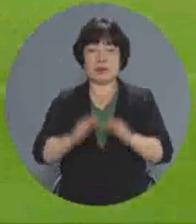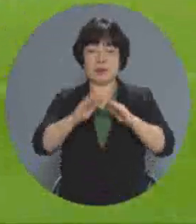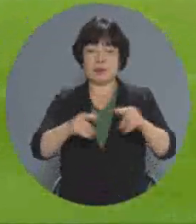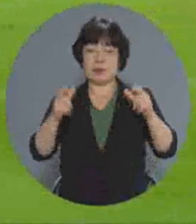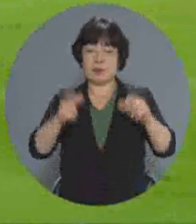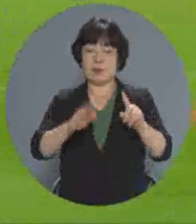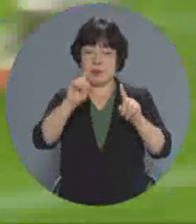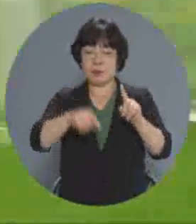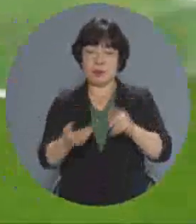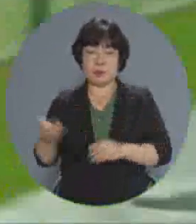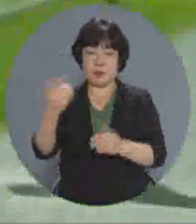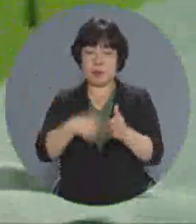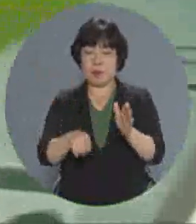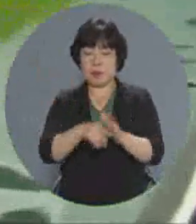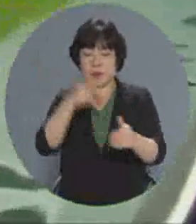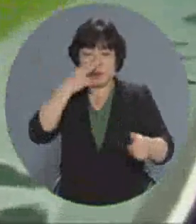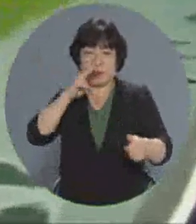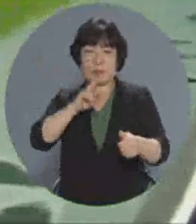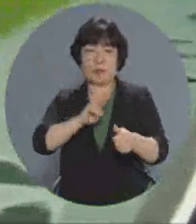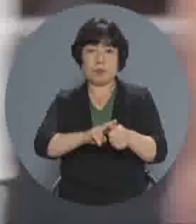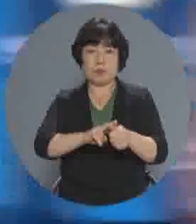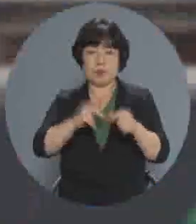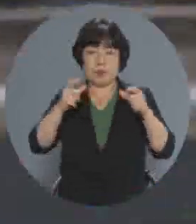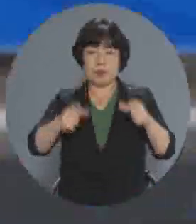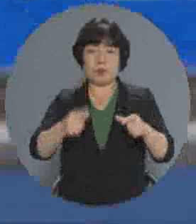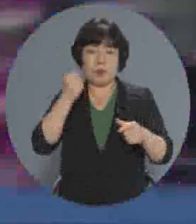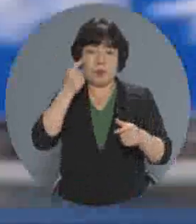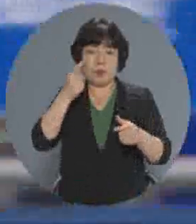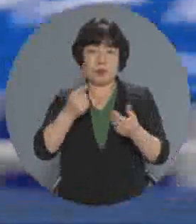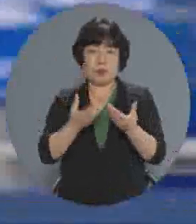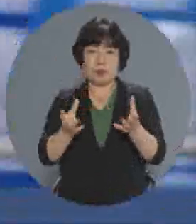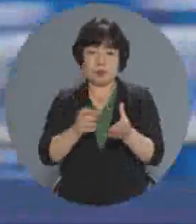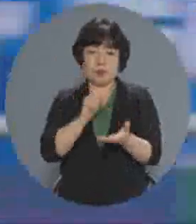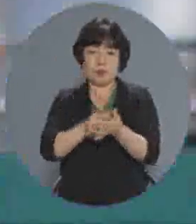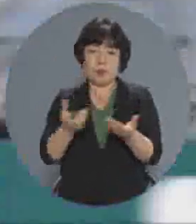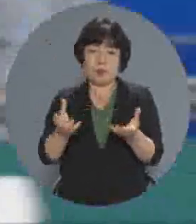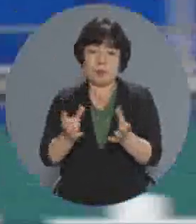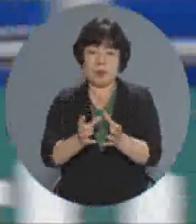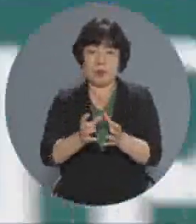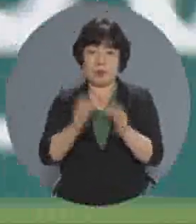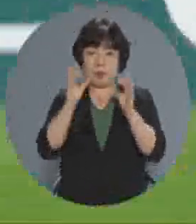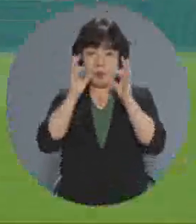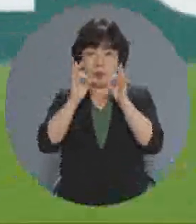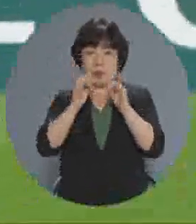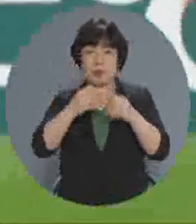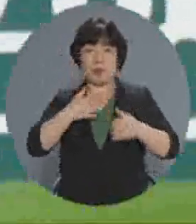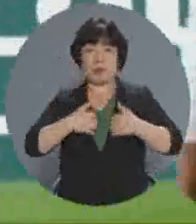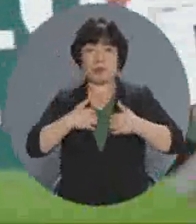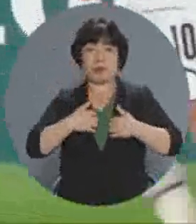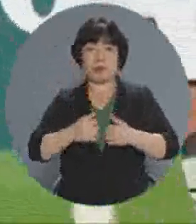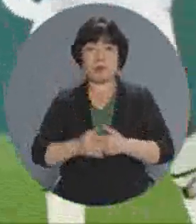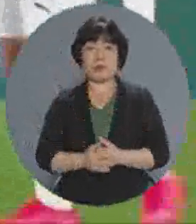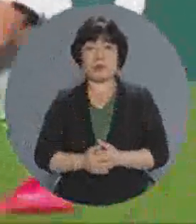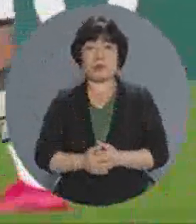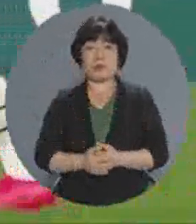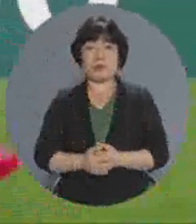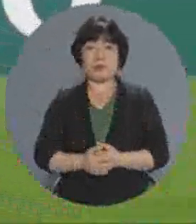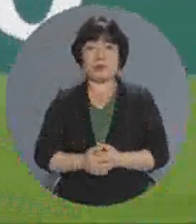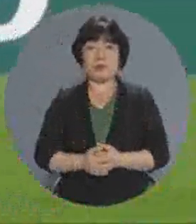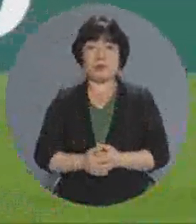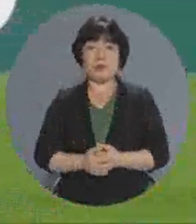1부 승격 을 위한 보전이 올 카울 즉 축구팬들의 최대 관전 포인트가 되고 있습니다 mbc 뉴스 킴